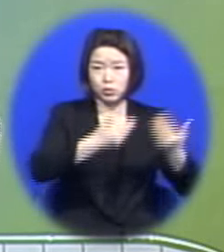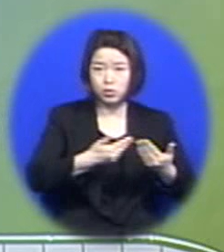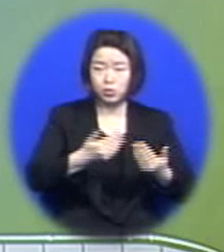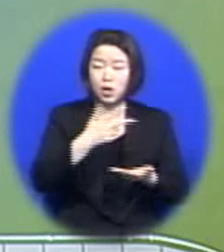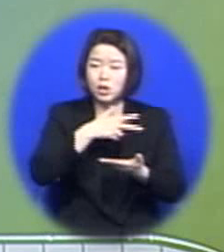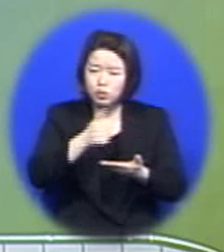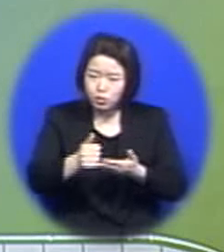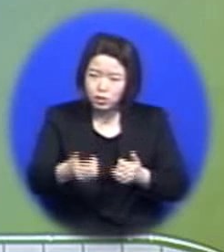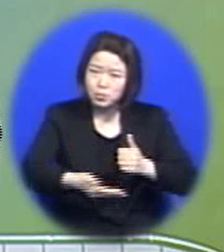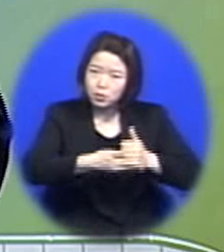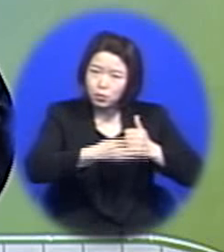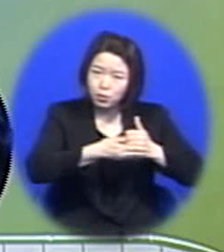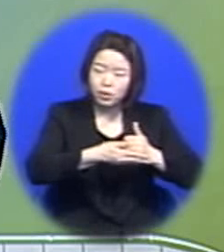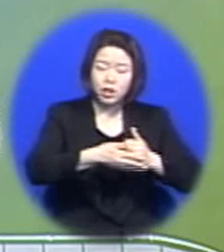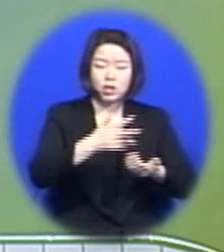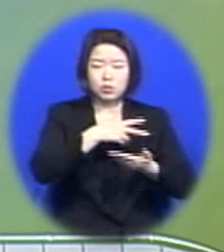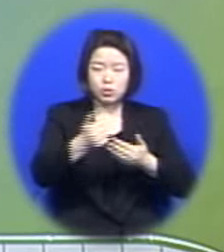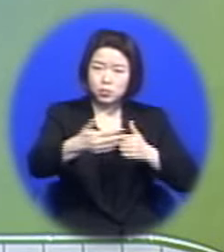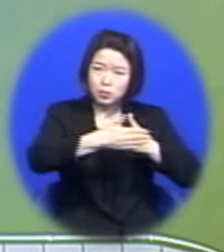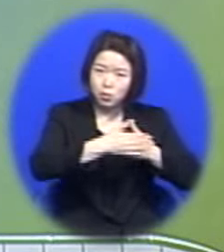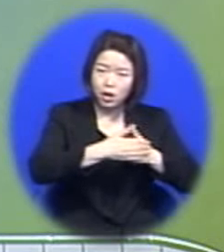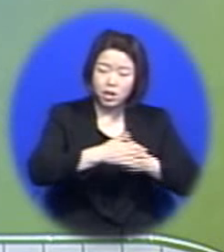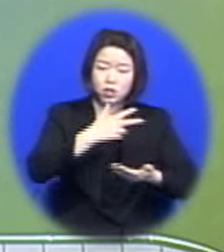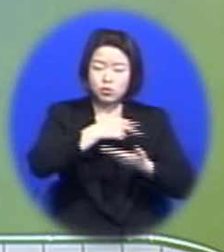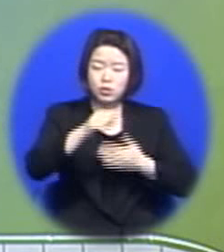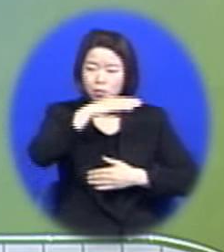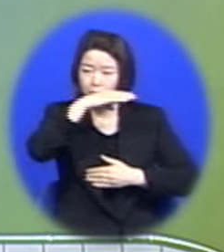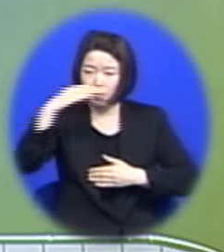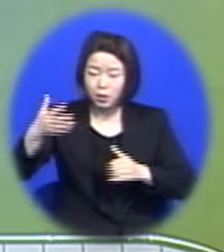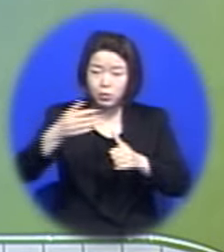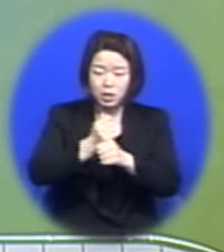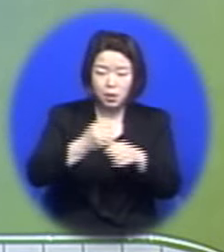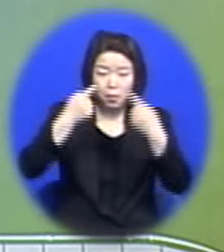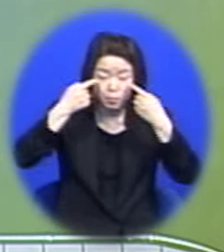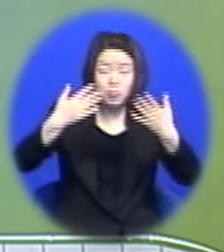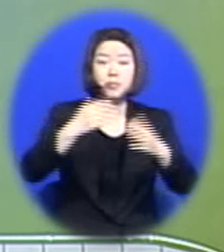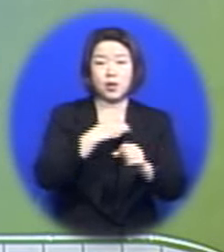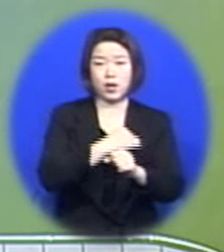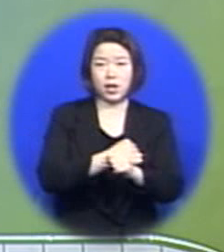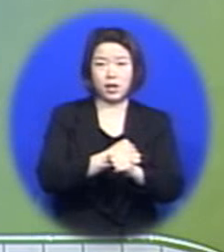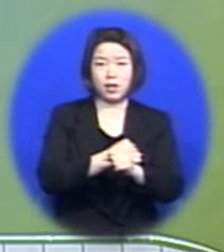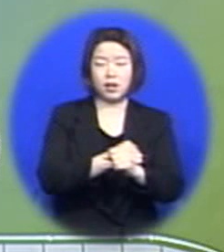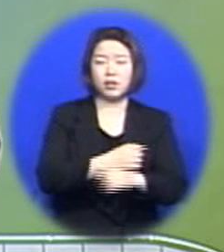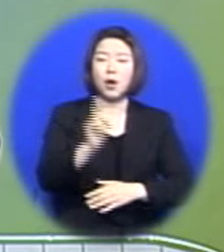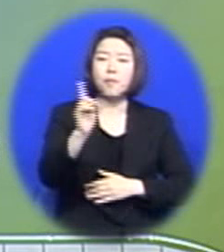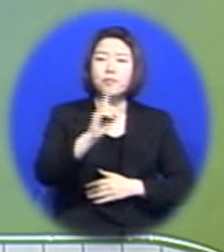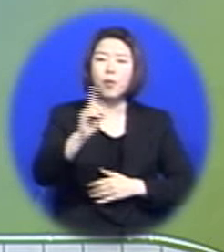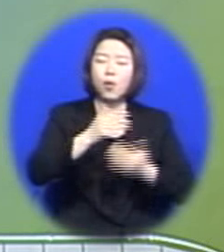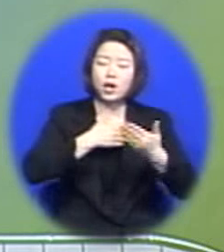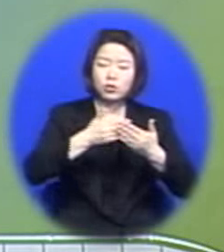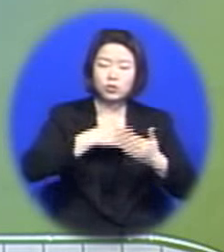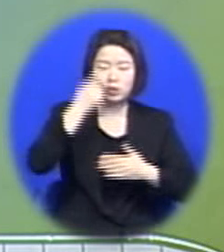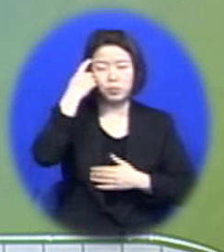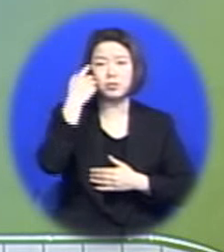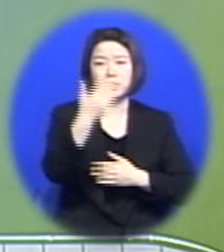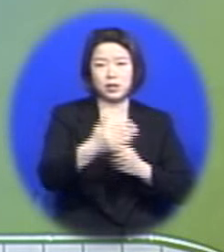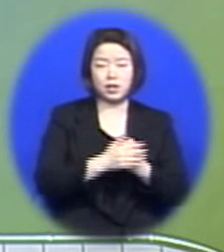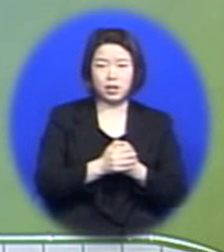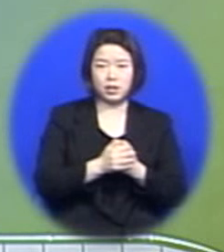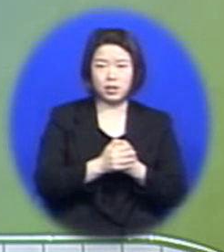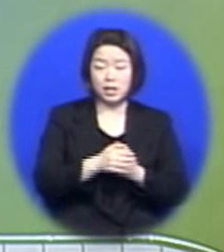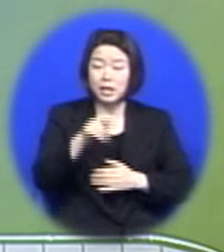챙겨 주시고 주님이 바로잡아 주시는 것이 분명한데 뭐가 두려워요? 이것이